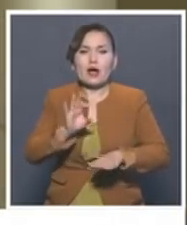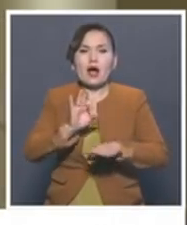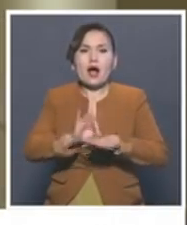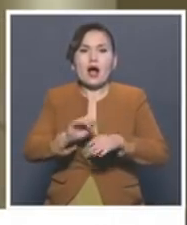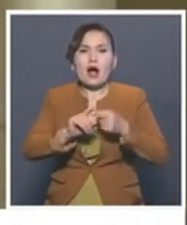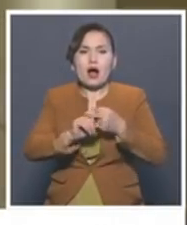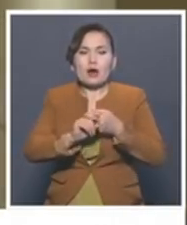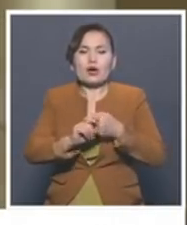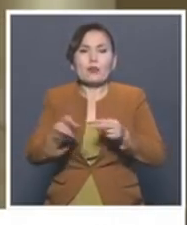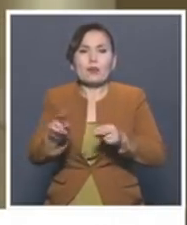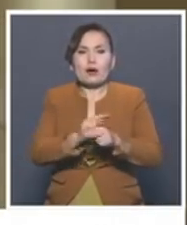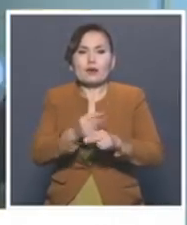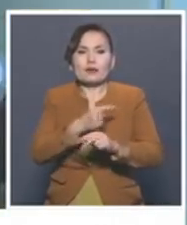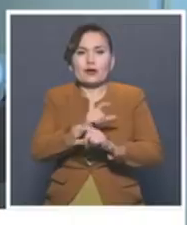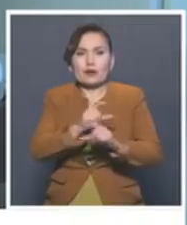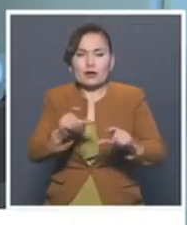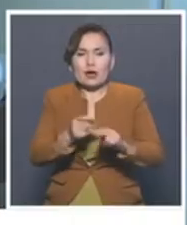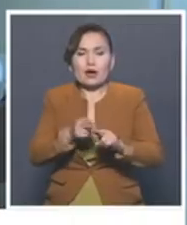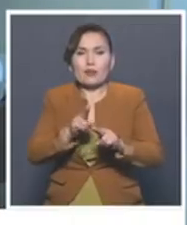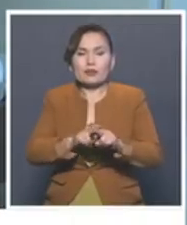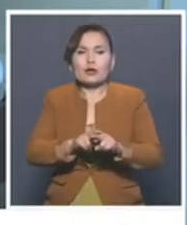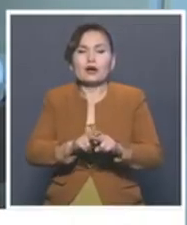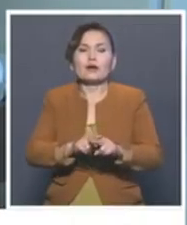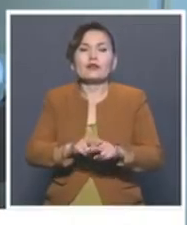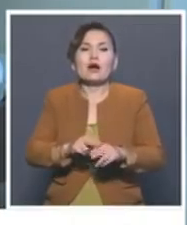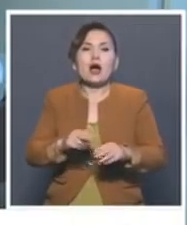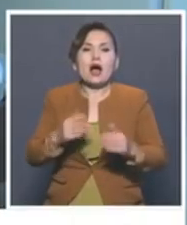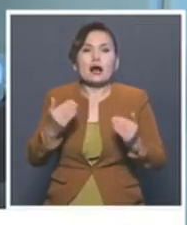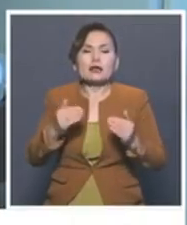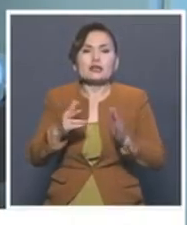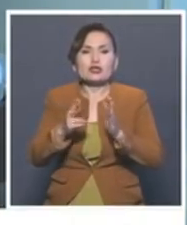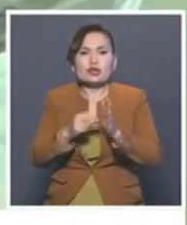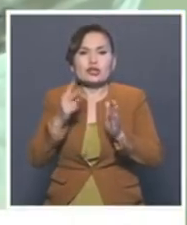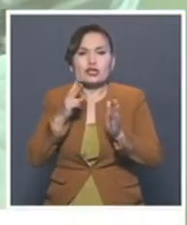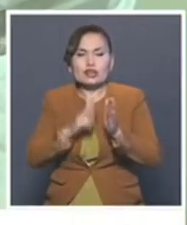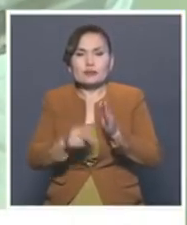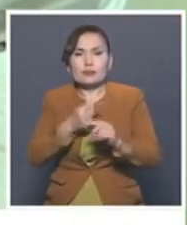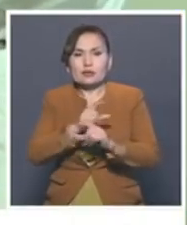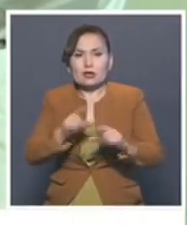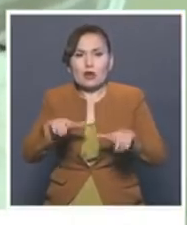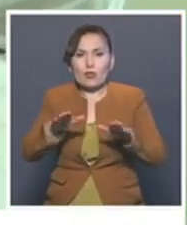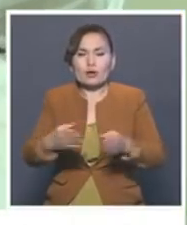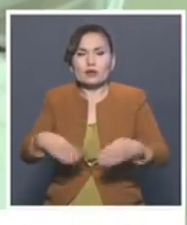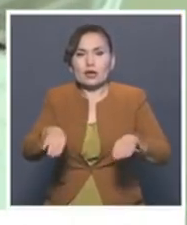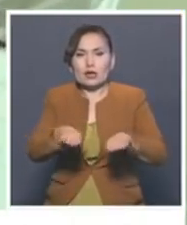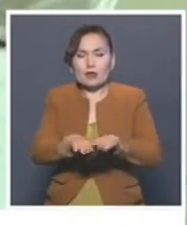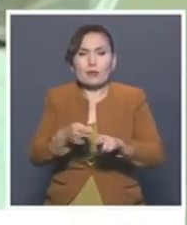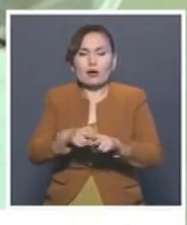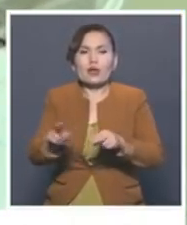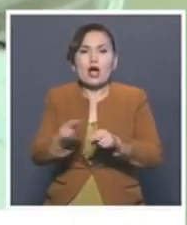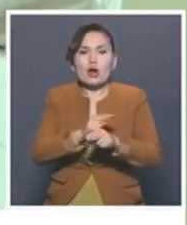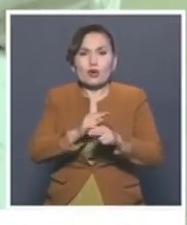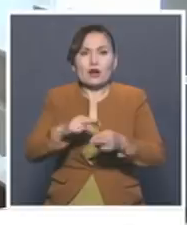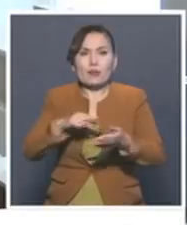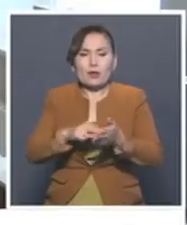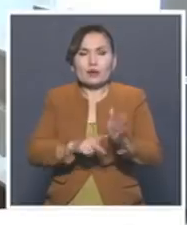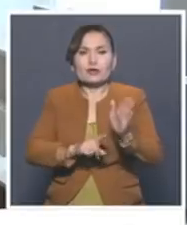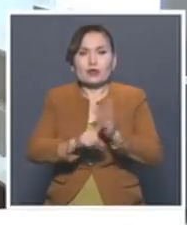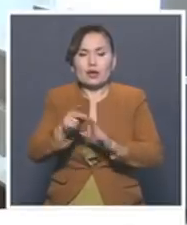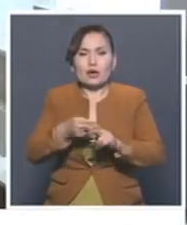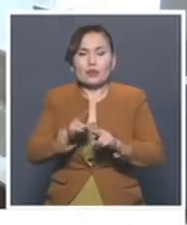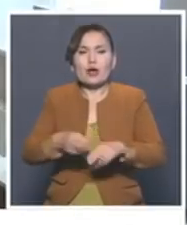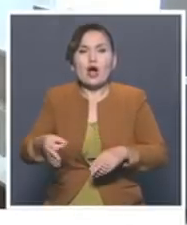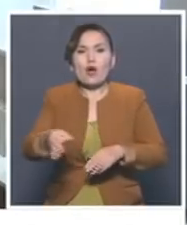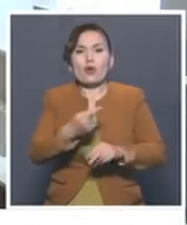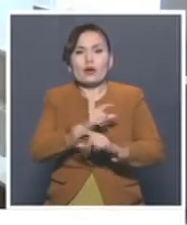Ауруханалардың жанынан ашылған 1170 инфекциялық орынның 870-і жабылды. Медициналық мекемелер жоспарлы емдеуді бастады. Бүгінде